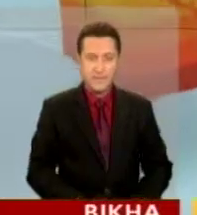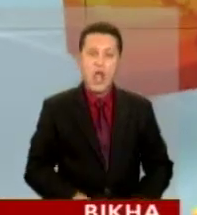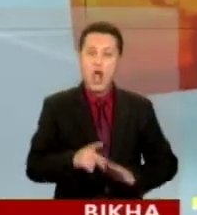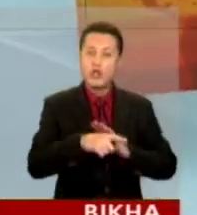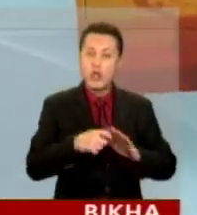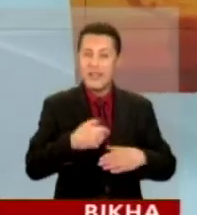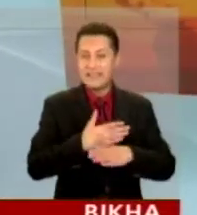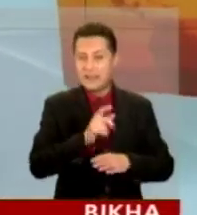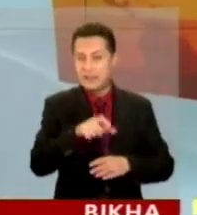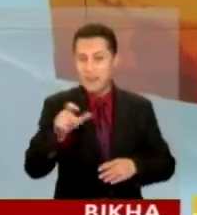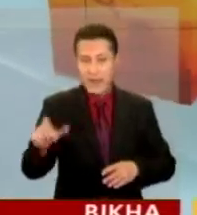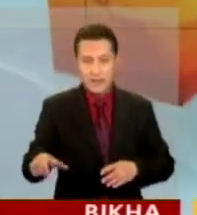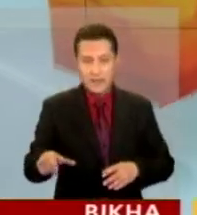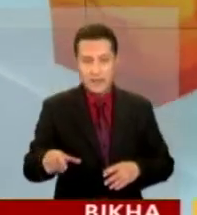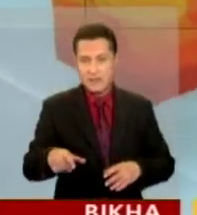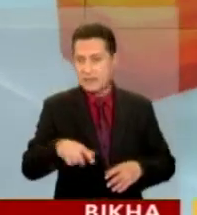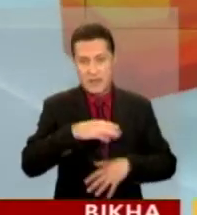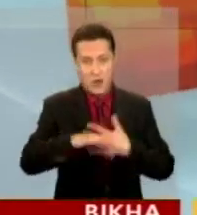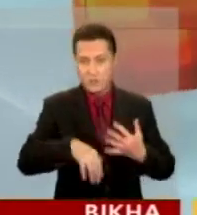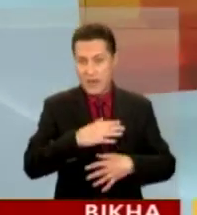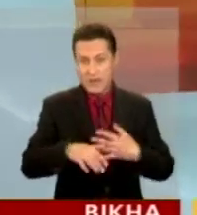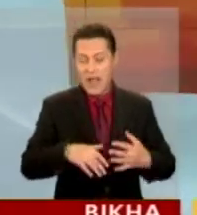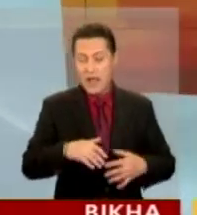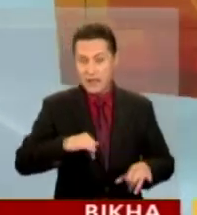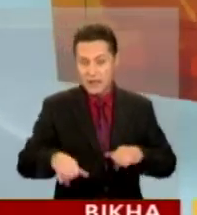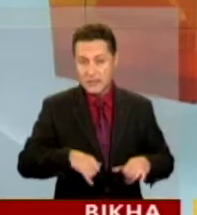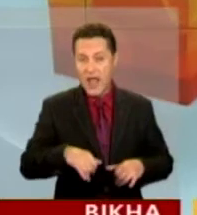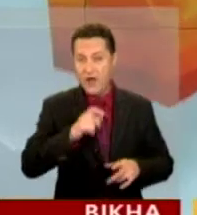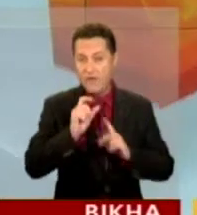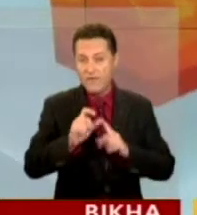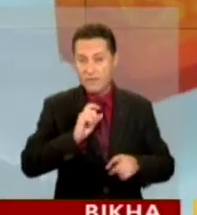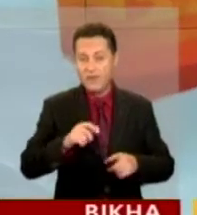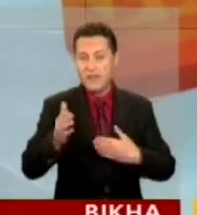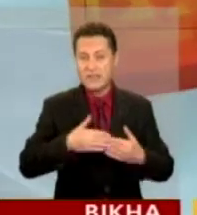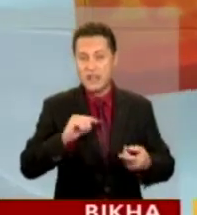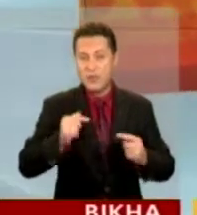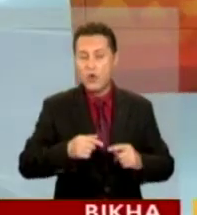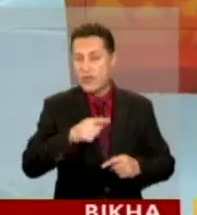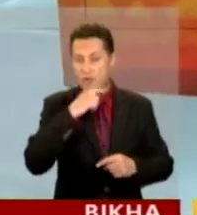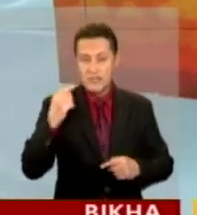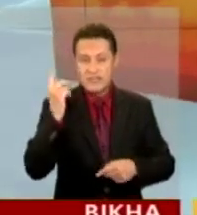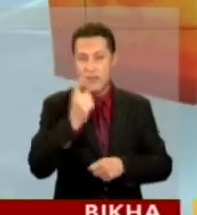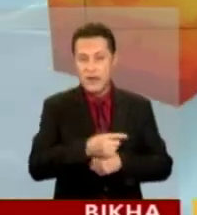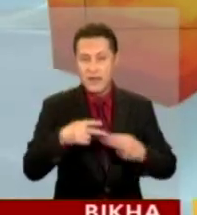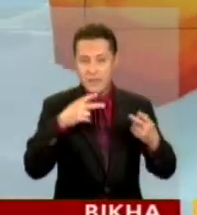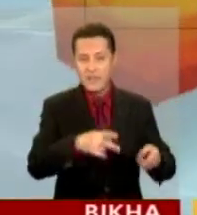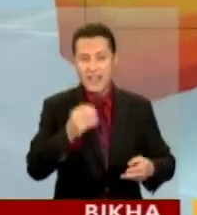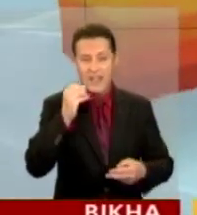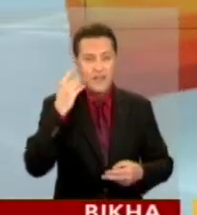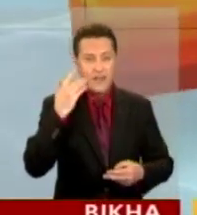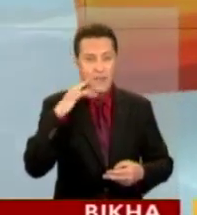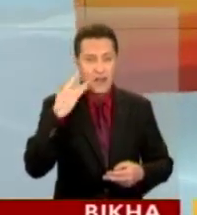Донецькі сепаратисти геть розперезалися. У відповідь на санкції проти Росії заборонили в'їзд на Донеччину американським і європейським